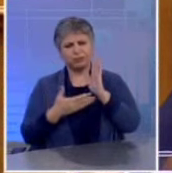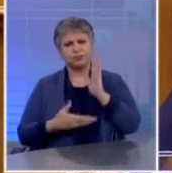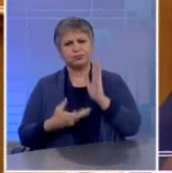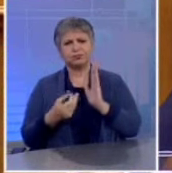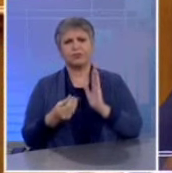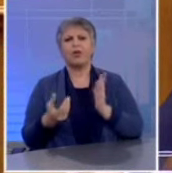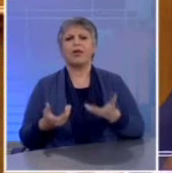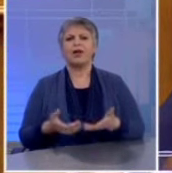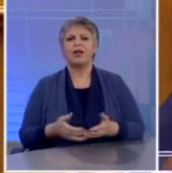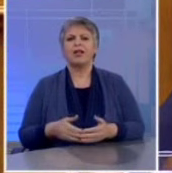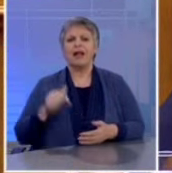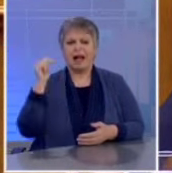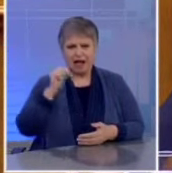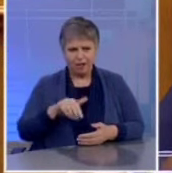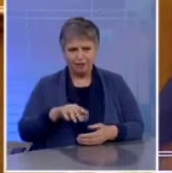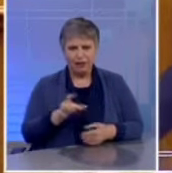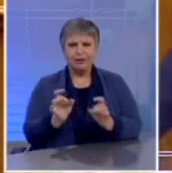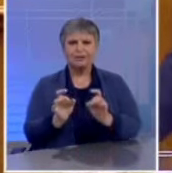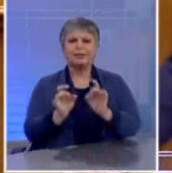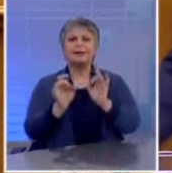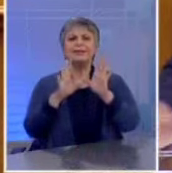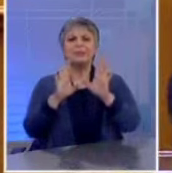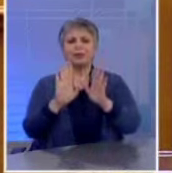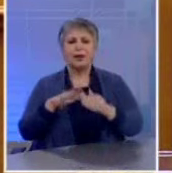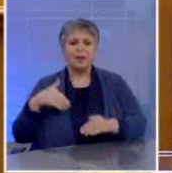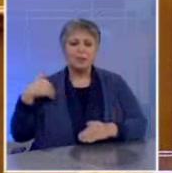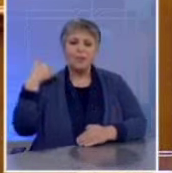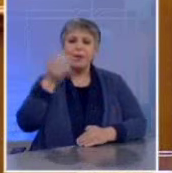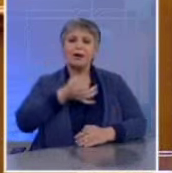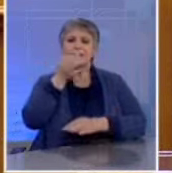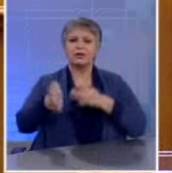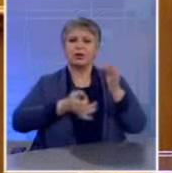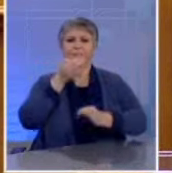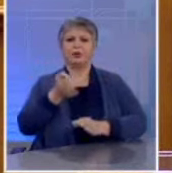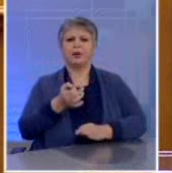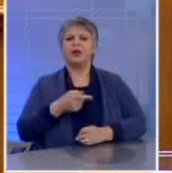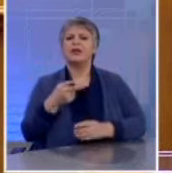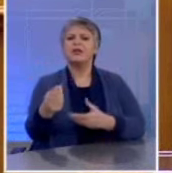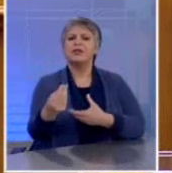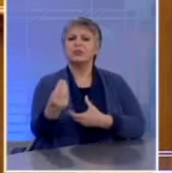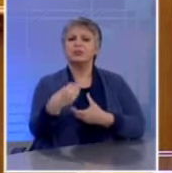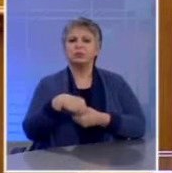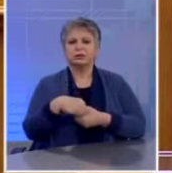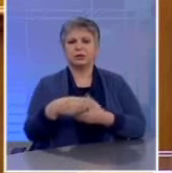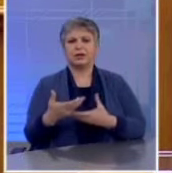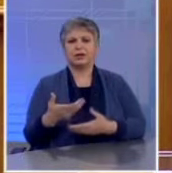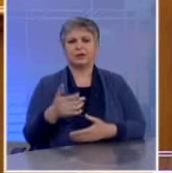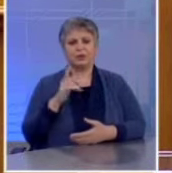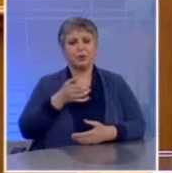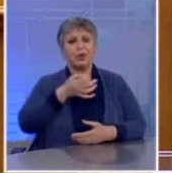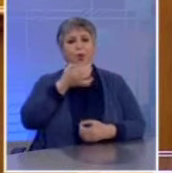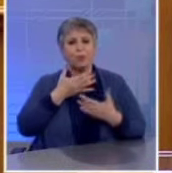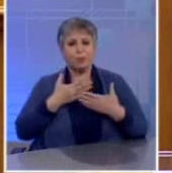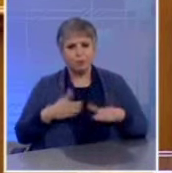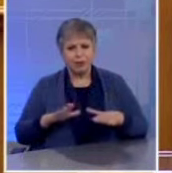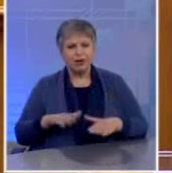είναι πραγματικά πτέσματα. Παρακαλώ. Όλες αυτές οι παρεμβάσεις τις οποίες προανέφερα και πραγματικά